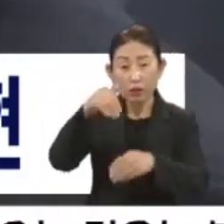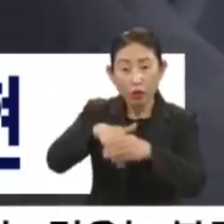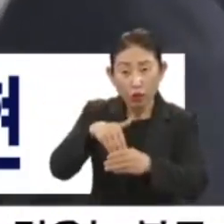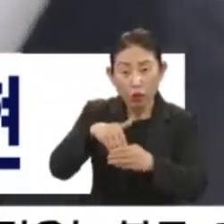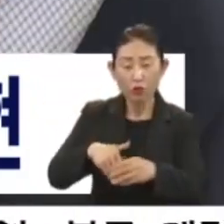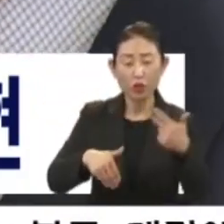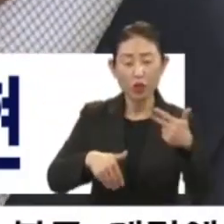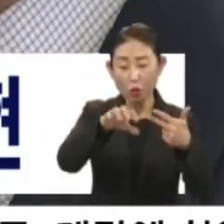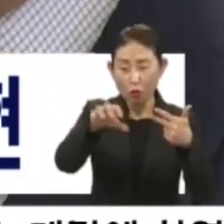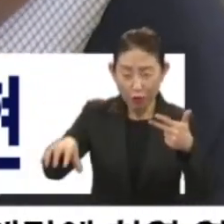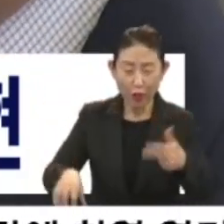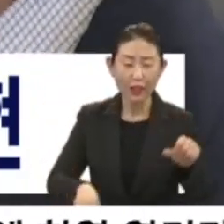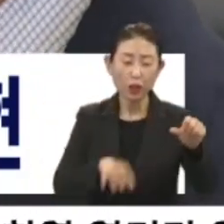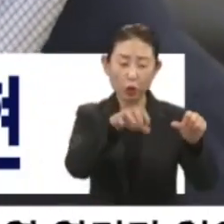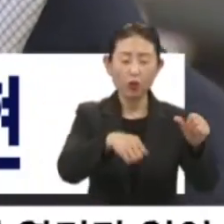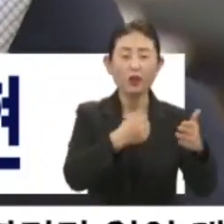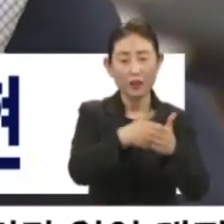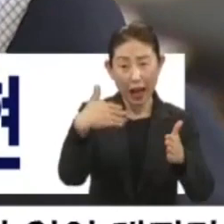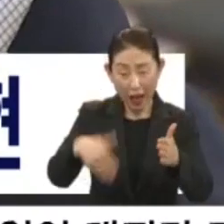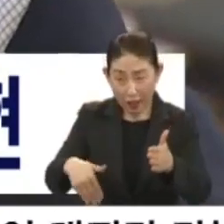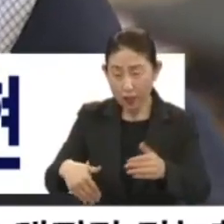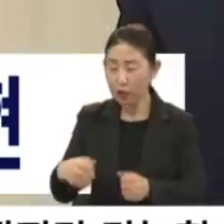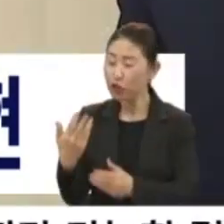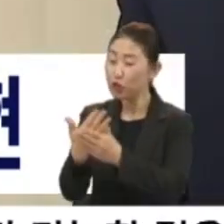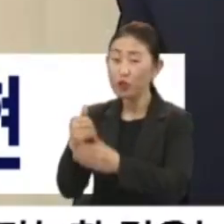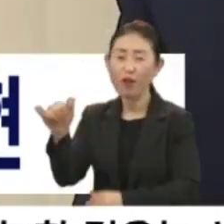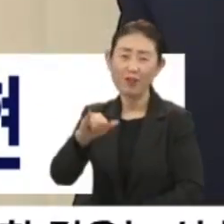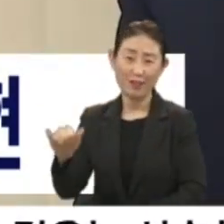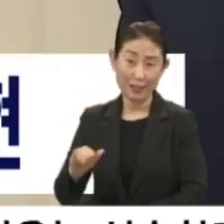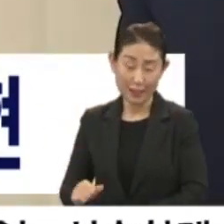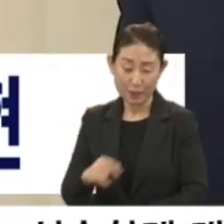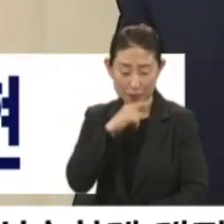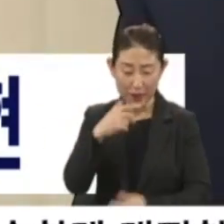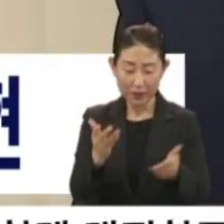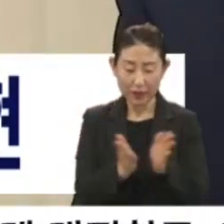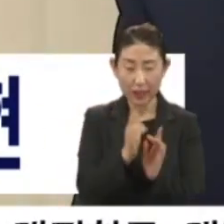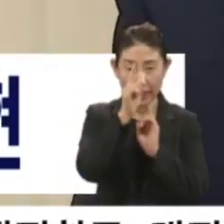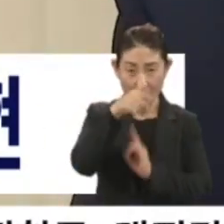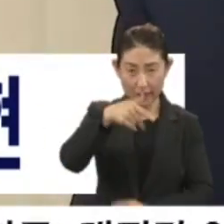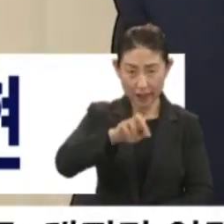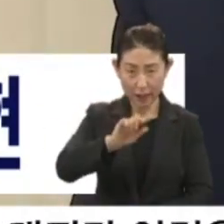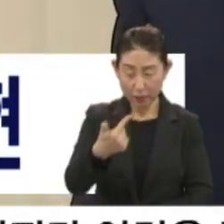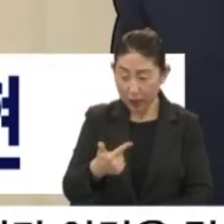7곳의 선거구 중 동구 이외에도 대전 유성을에서 국민의힘 이상민